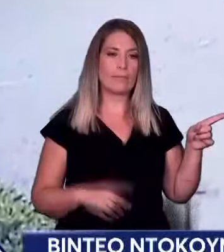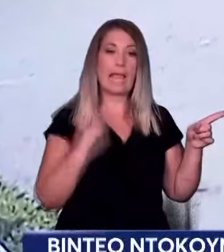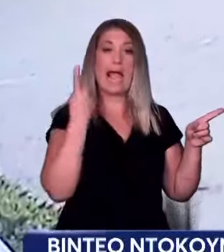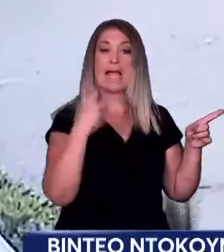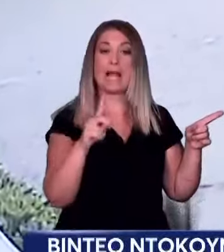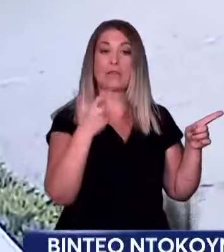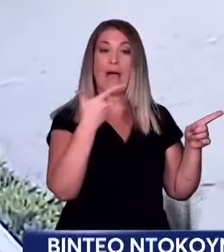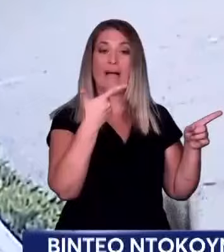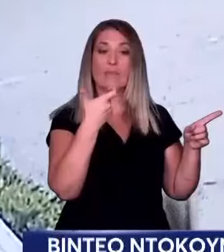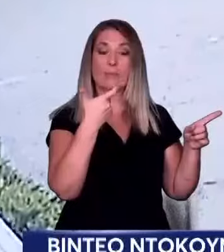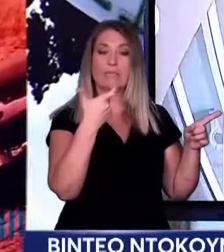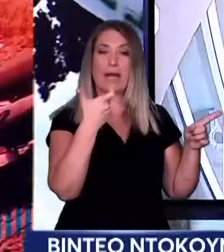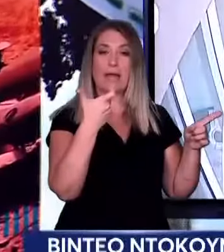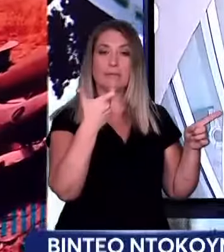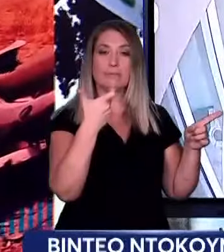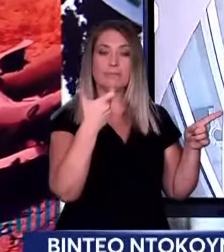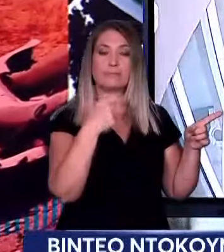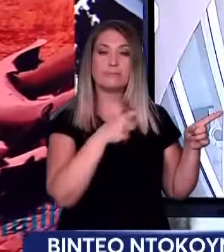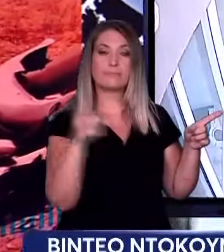170 χιλιόμετρα.